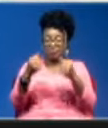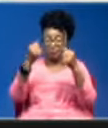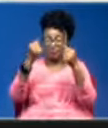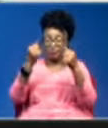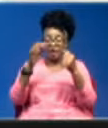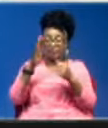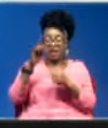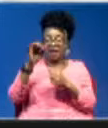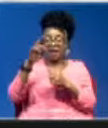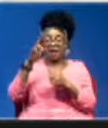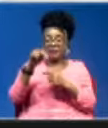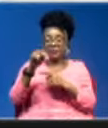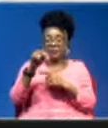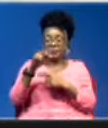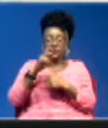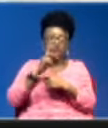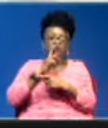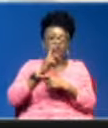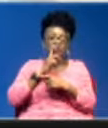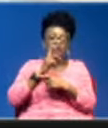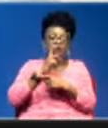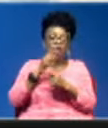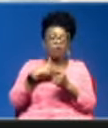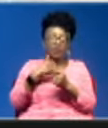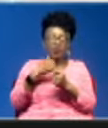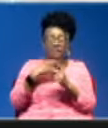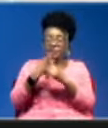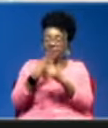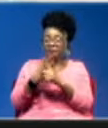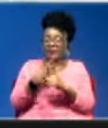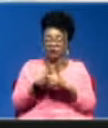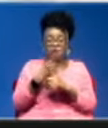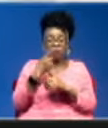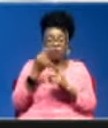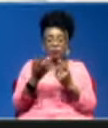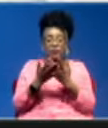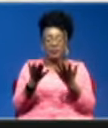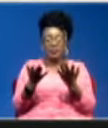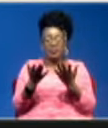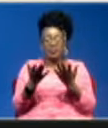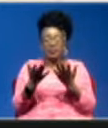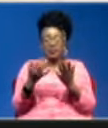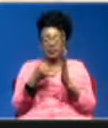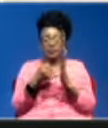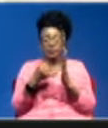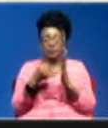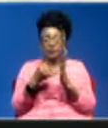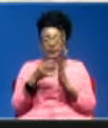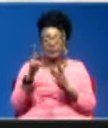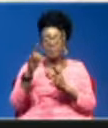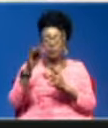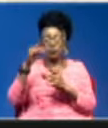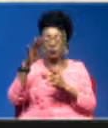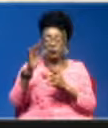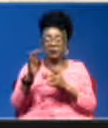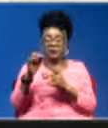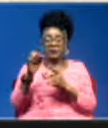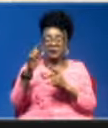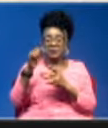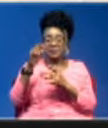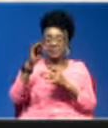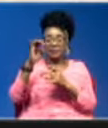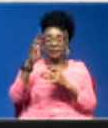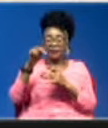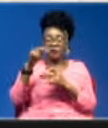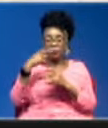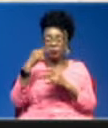na kesho tuna wanariadha kadhaa waliobobea, tukiwa na Kibiot Kandie na Stephen Kiprop ambao